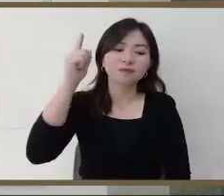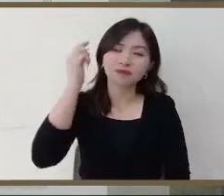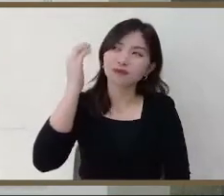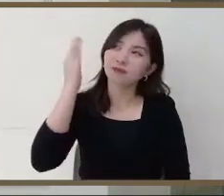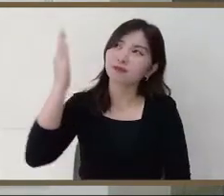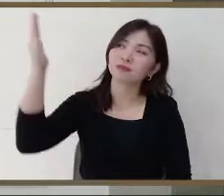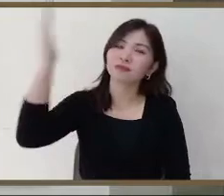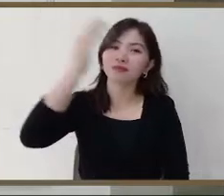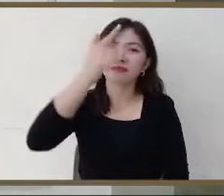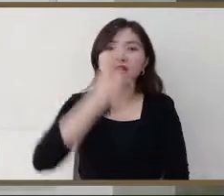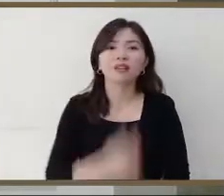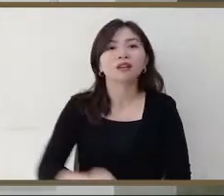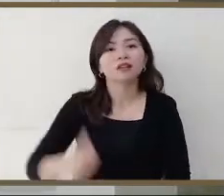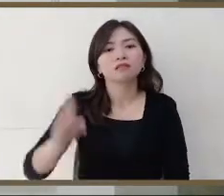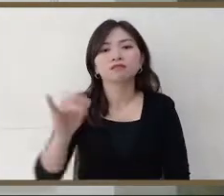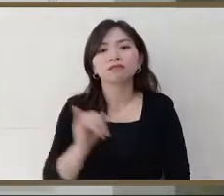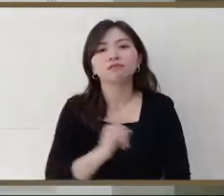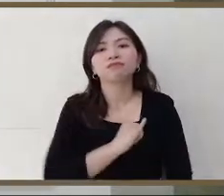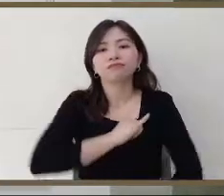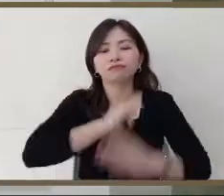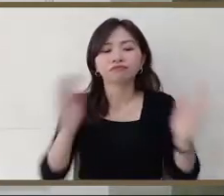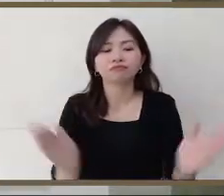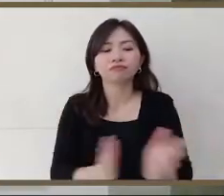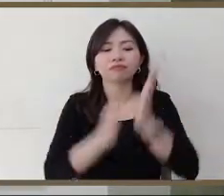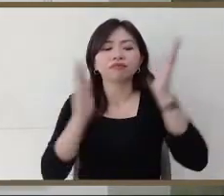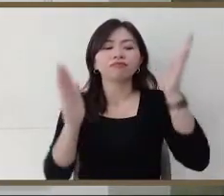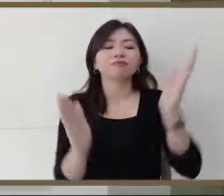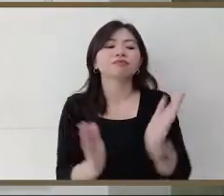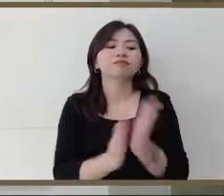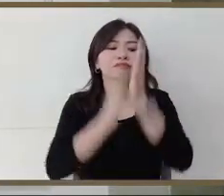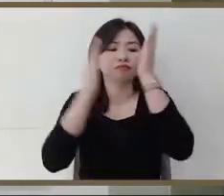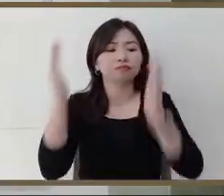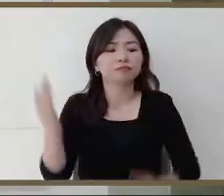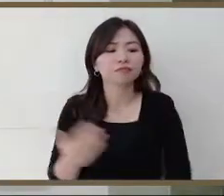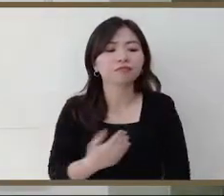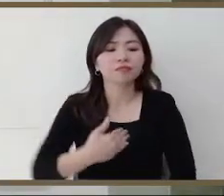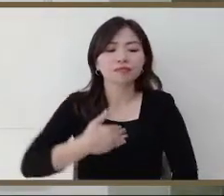Ikaw lamang ang pupurihin ko.